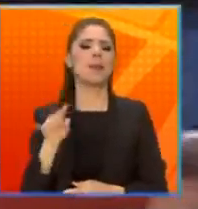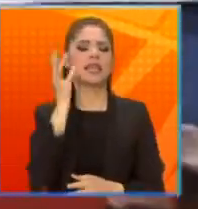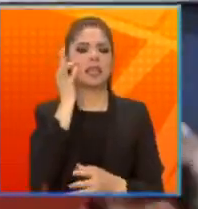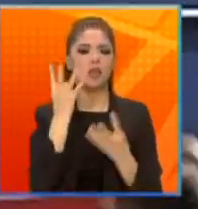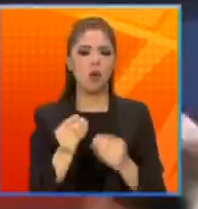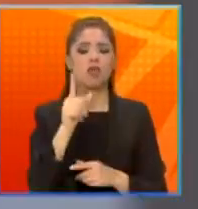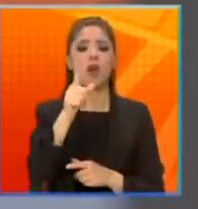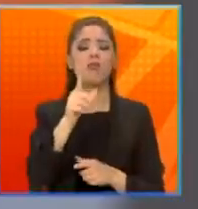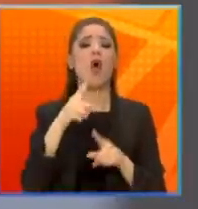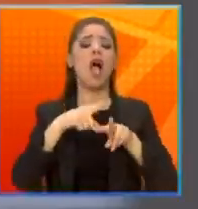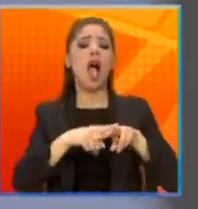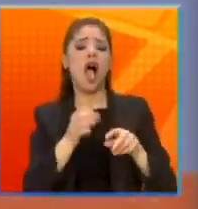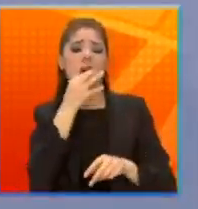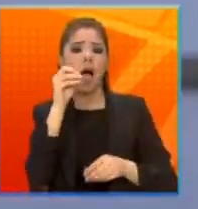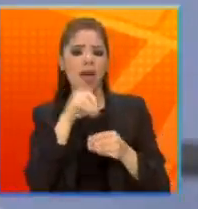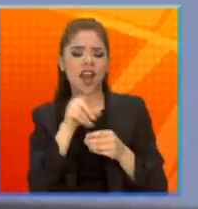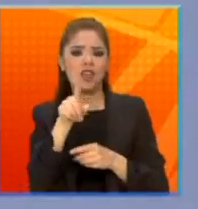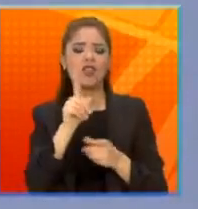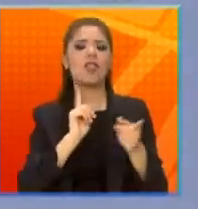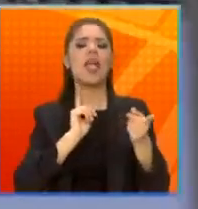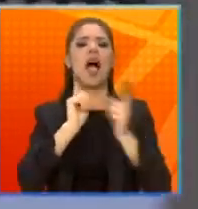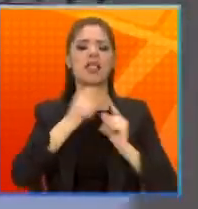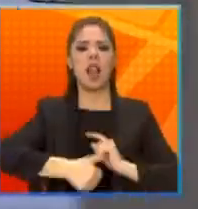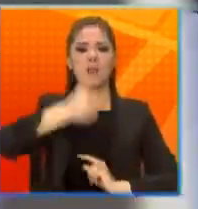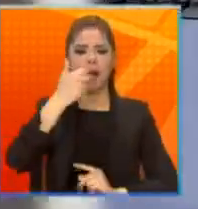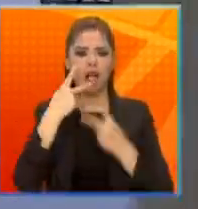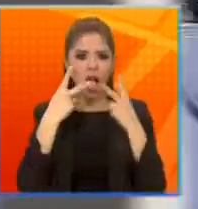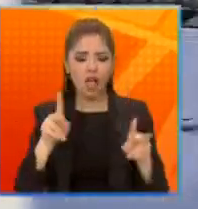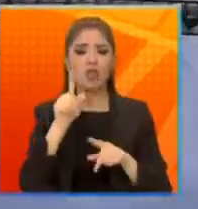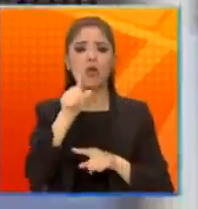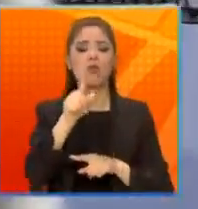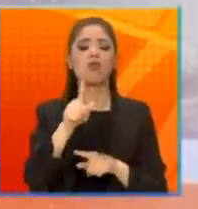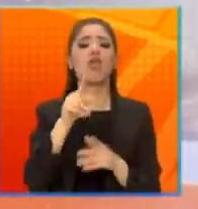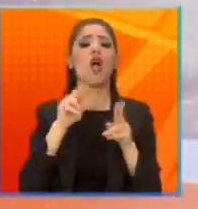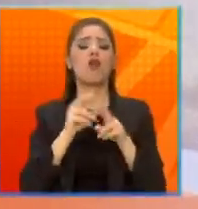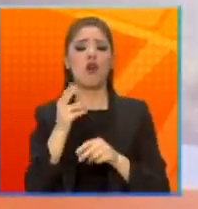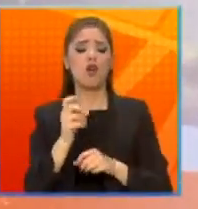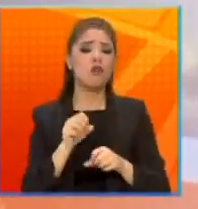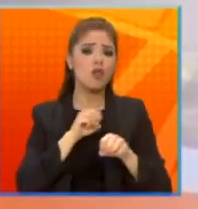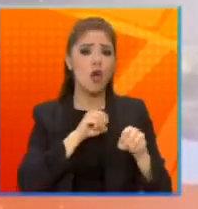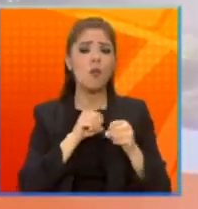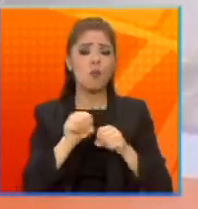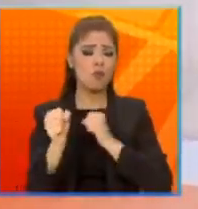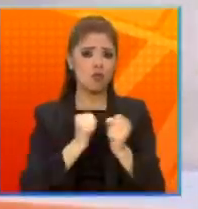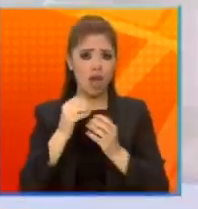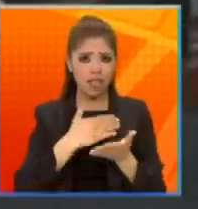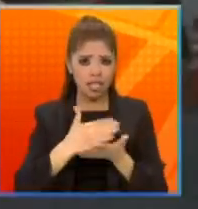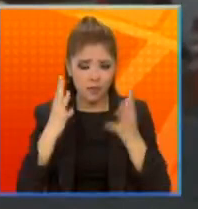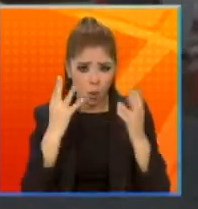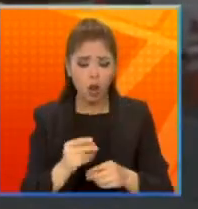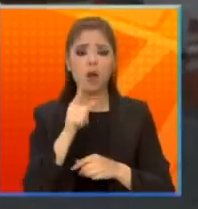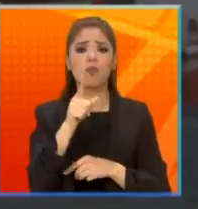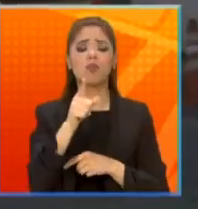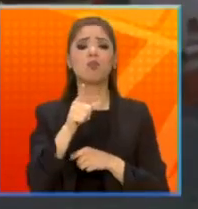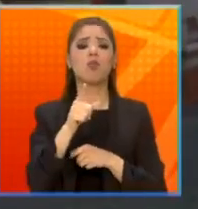bakanı Abdülhamit Gül Haber canlı yayınında anlattı düzenlemenin detaylarını Corona virüs salgını ile mücadele sürerken yasanın en